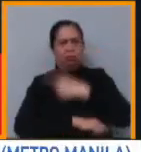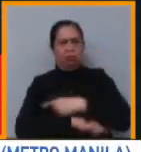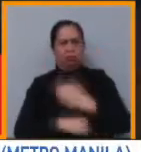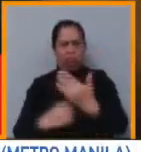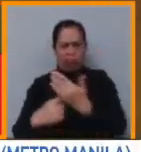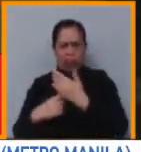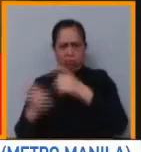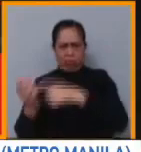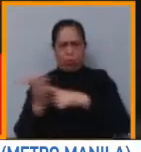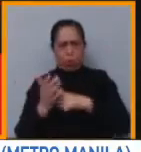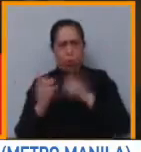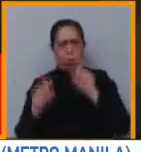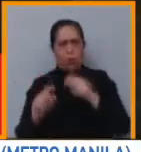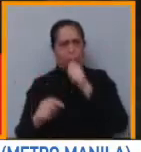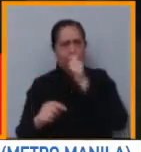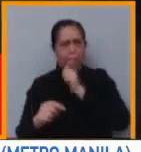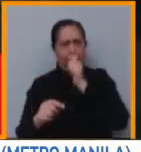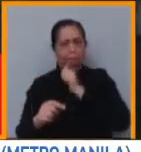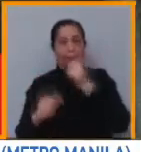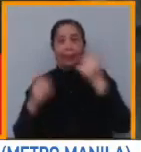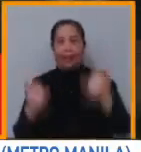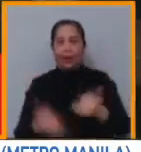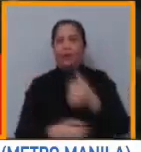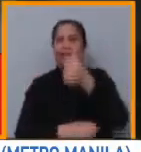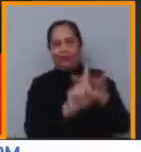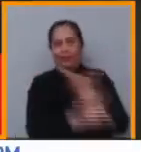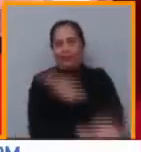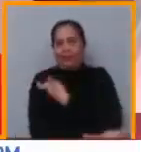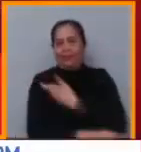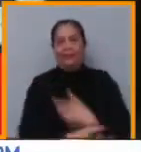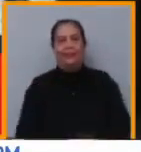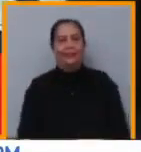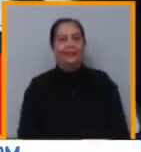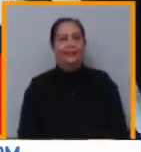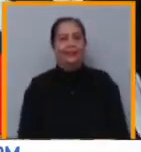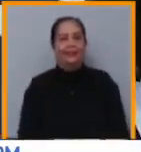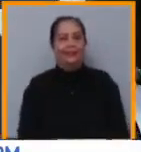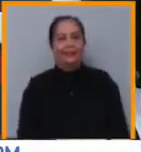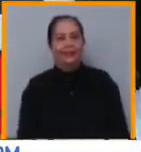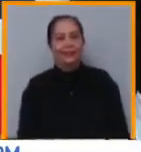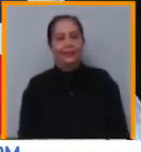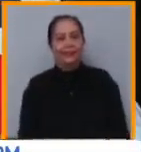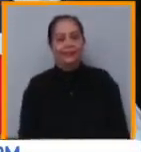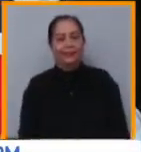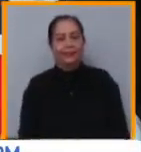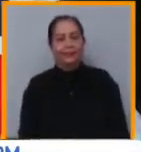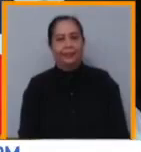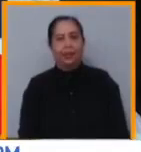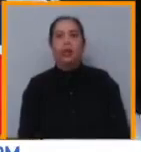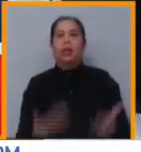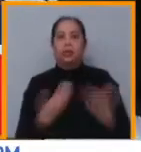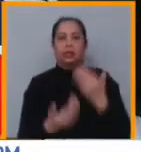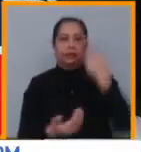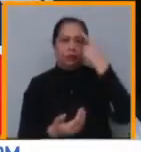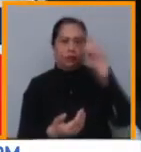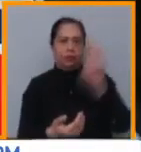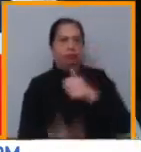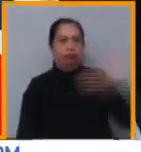niyang bunuin. Ngayon, 10 days na lang dahil fully vaccinated siya. It would be easy for me to travel again, again, and